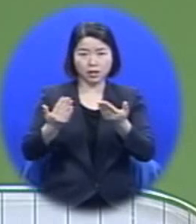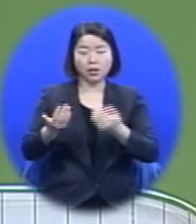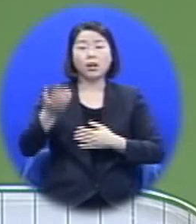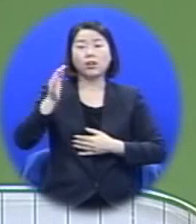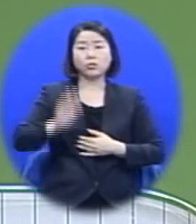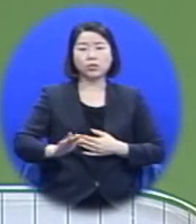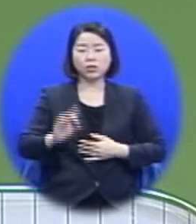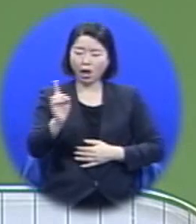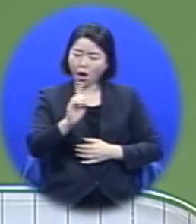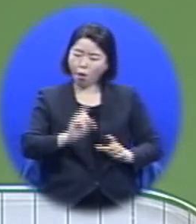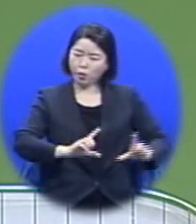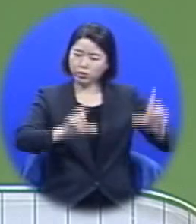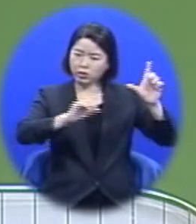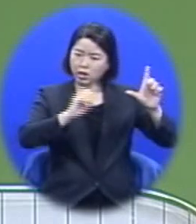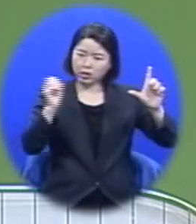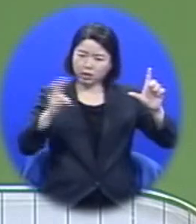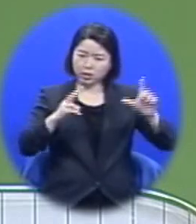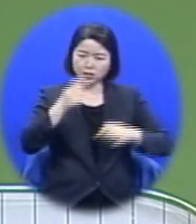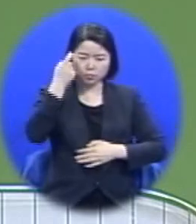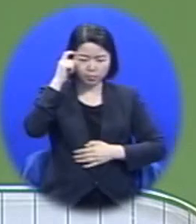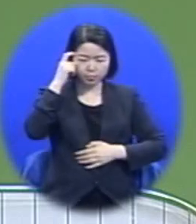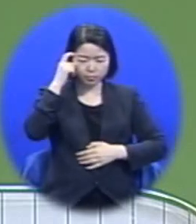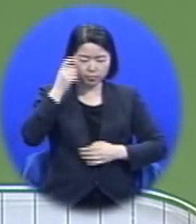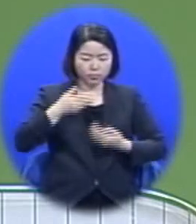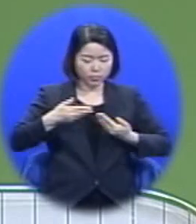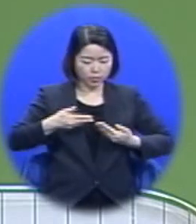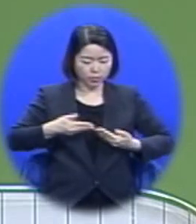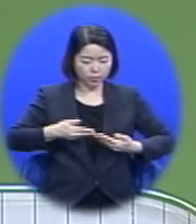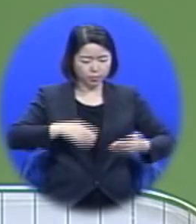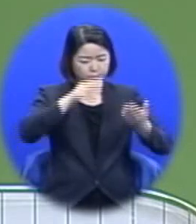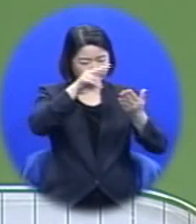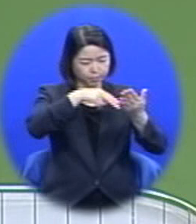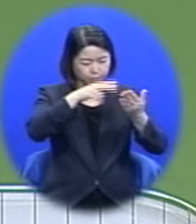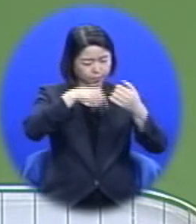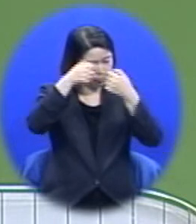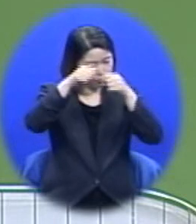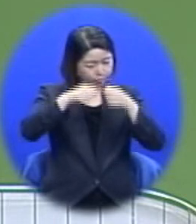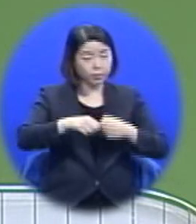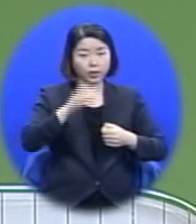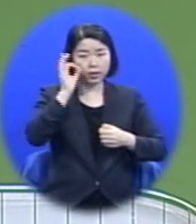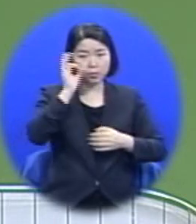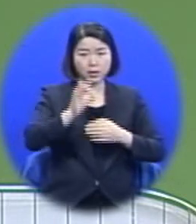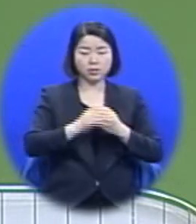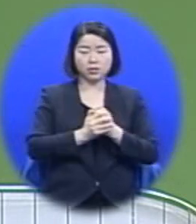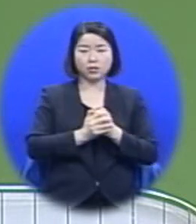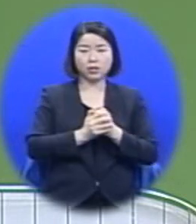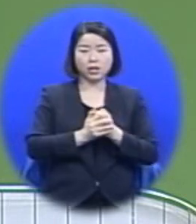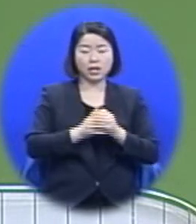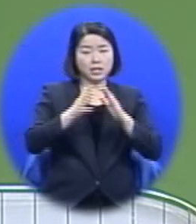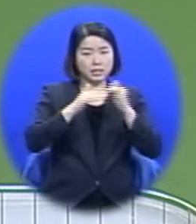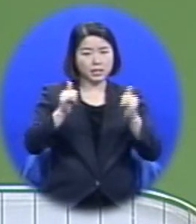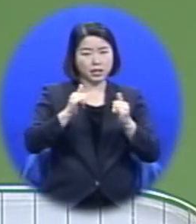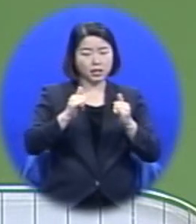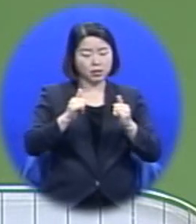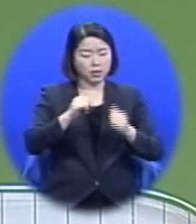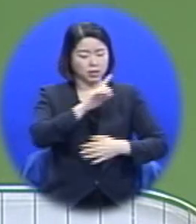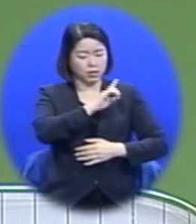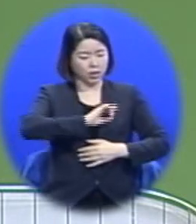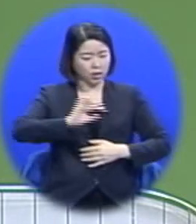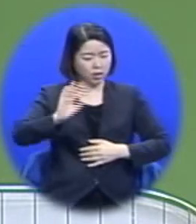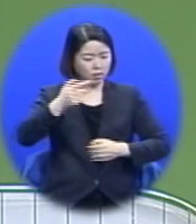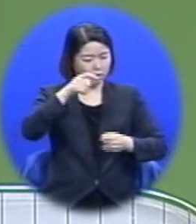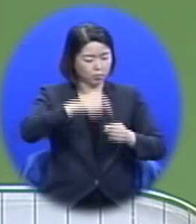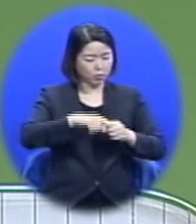그런데 어느날 다시 한번 꼼꼼히 읽어보았어요 사람의 제일 되는 목적은 하나님을 영화롭게 하는 것과